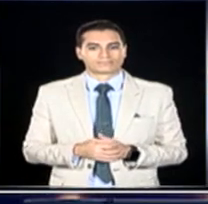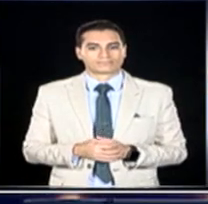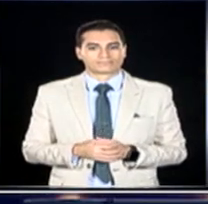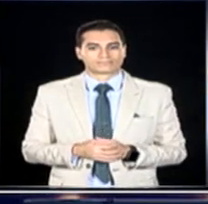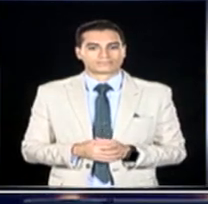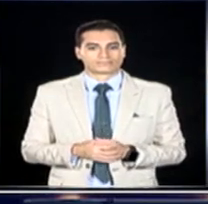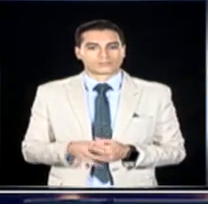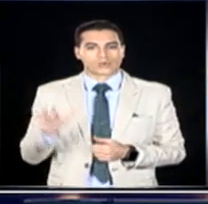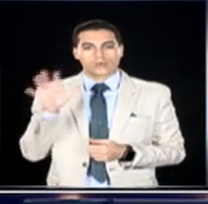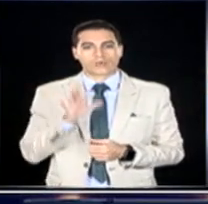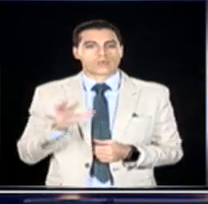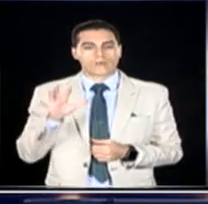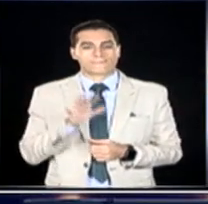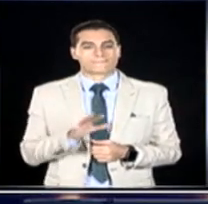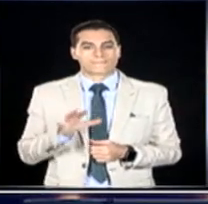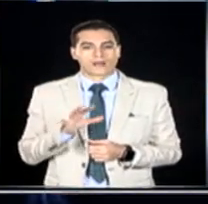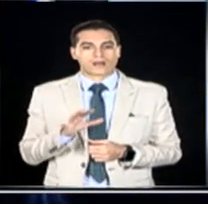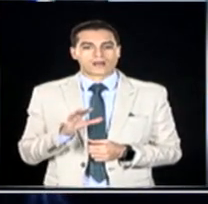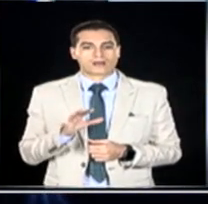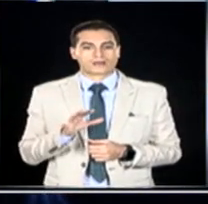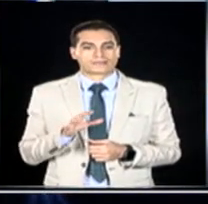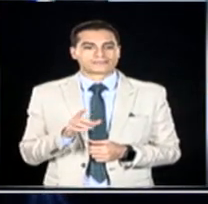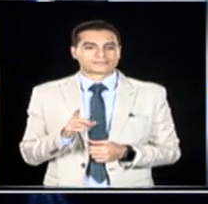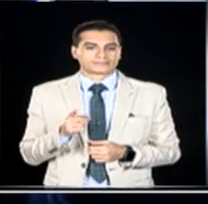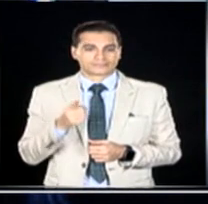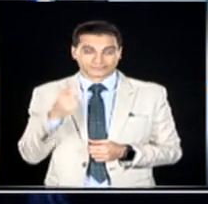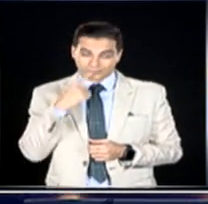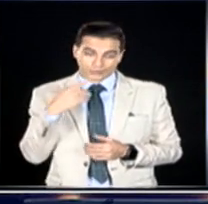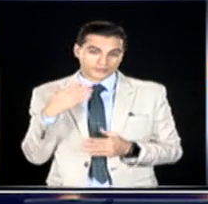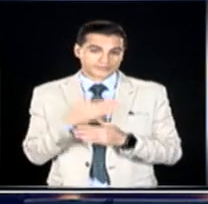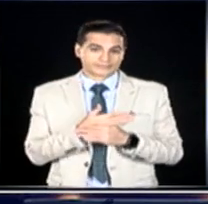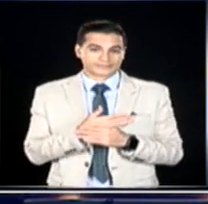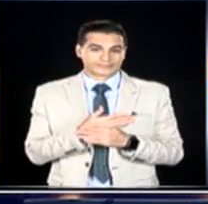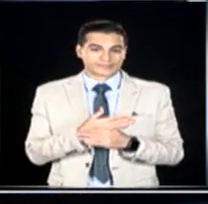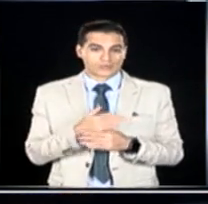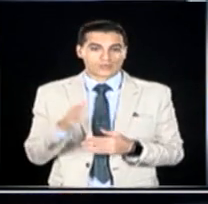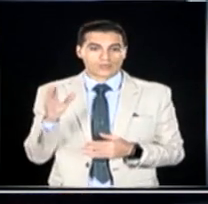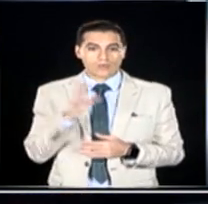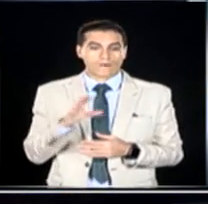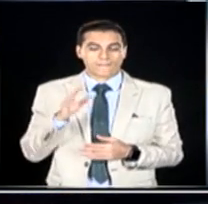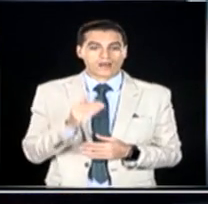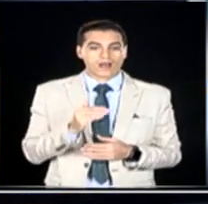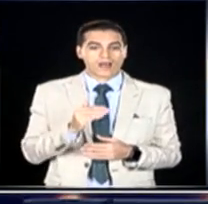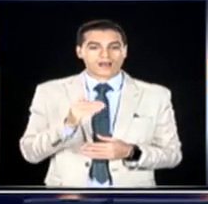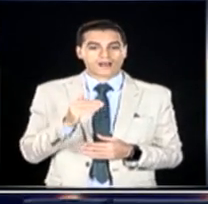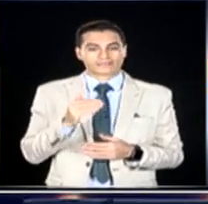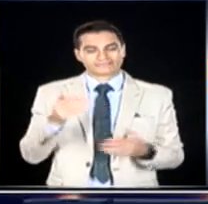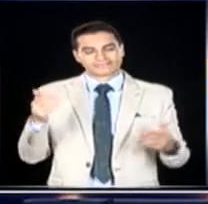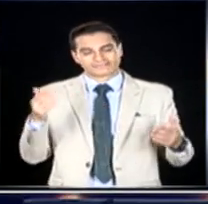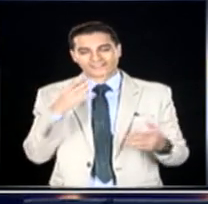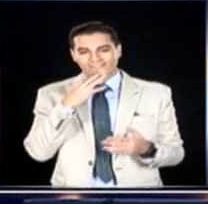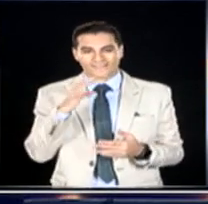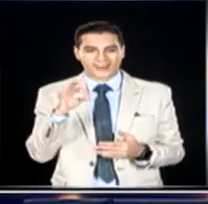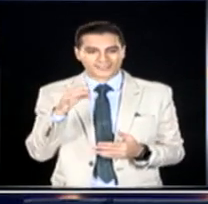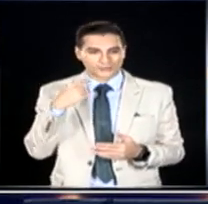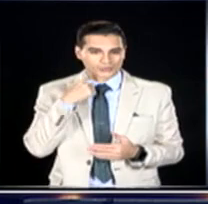بقول اوروبا الغربيه. فرنسا. ايوه فرنسا يا علي بالظبط كده. محمد ابو